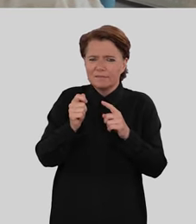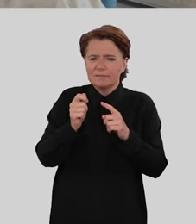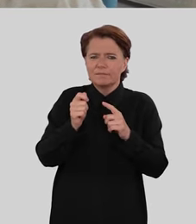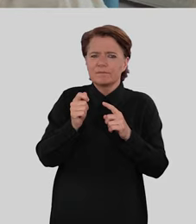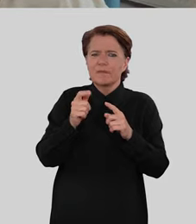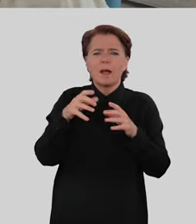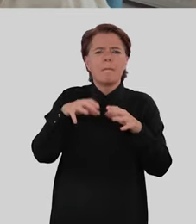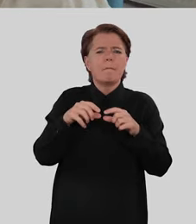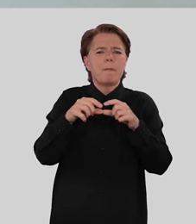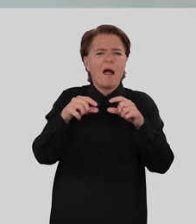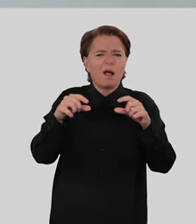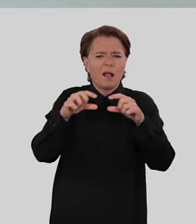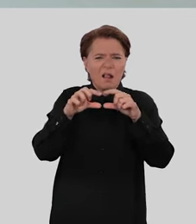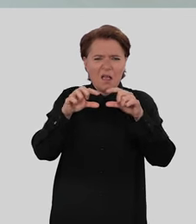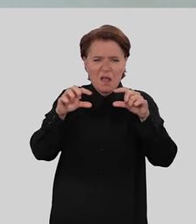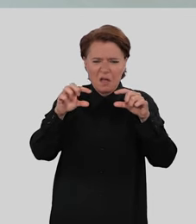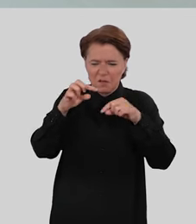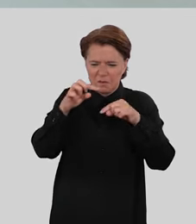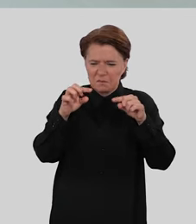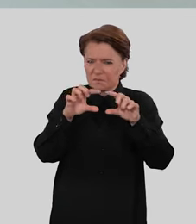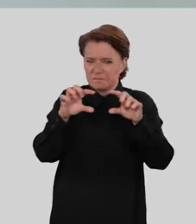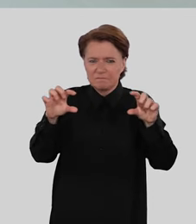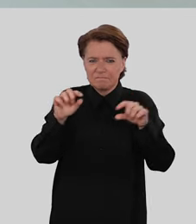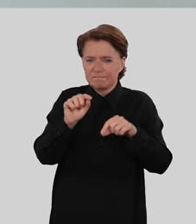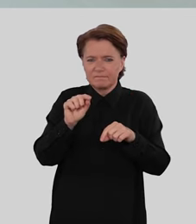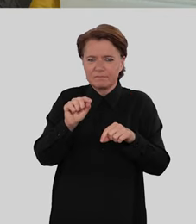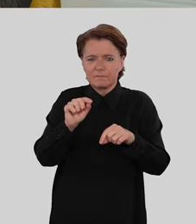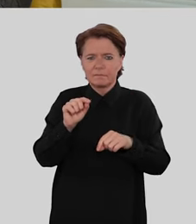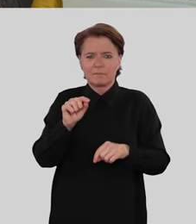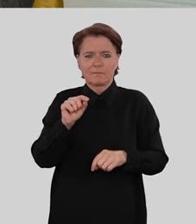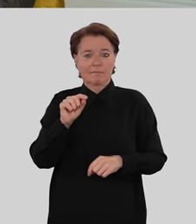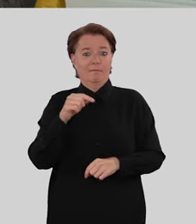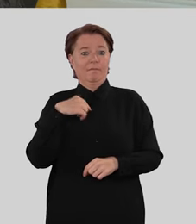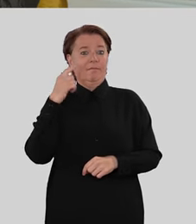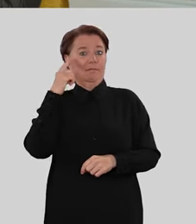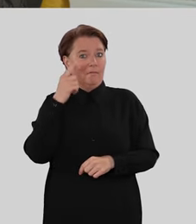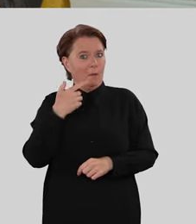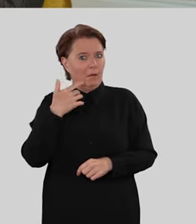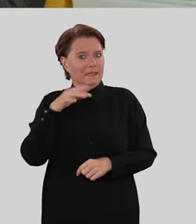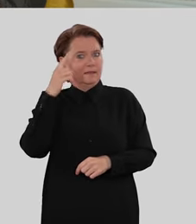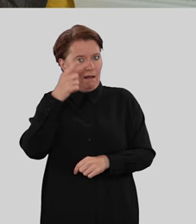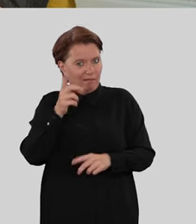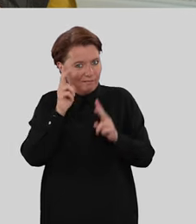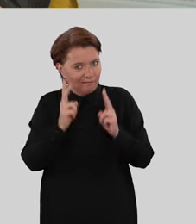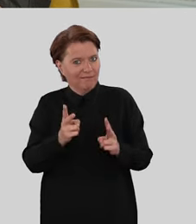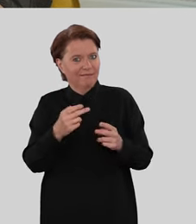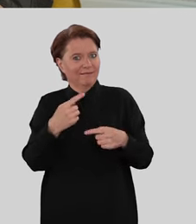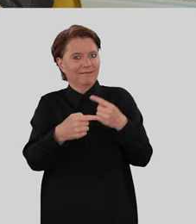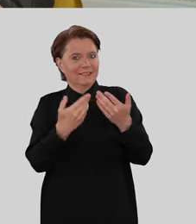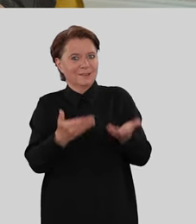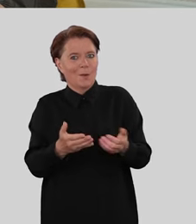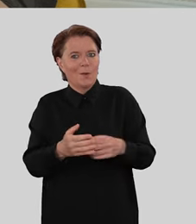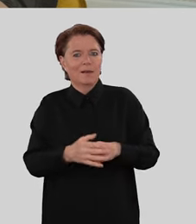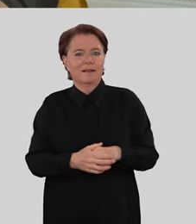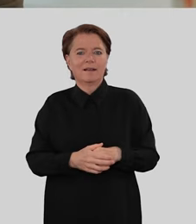Karte. Diese Bankkarte, die ist so lang und so breit. Hätte ich niemals gedacht, aber es ist tatsächlich so